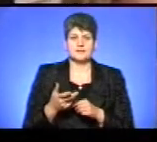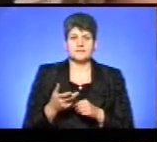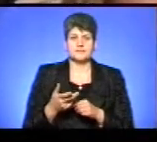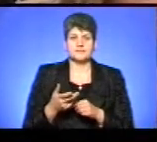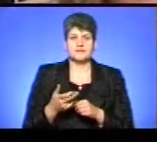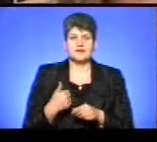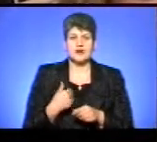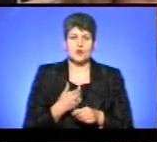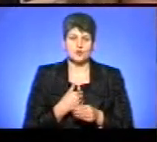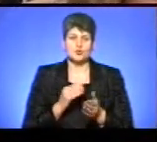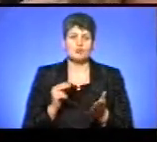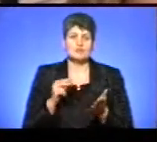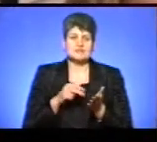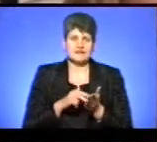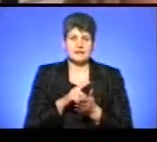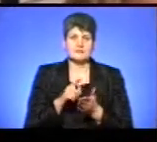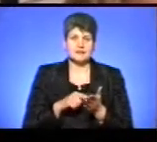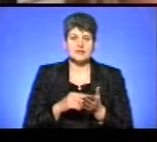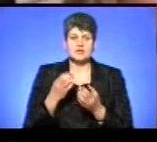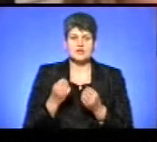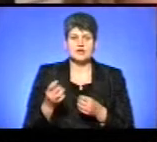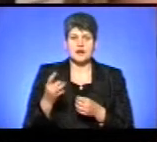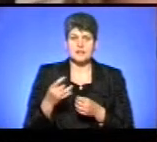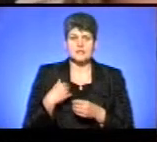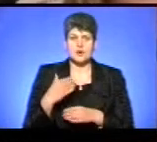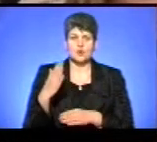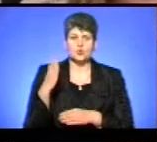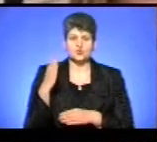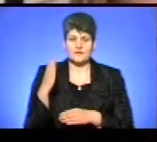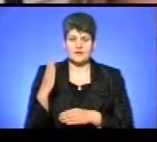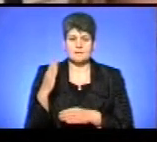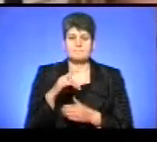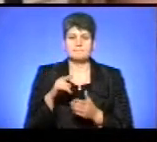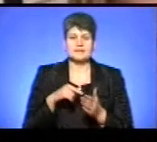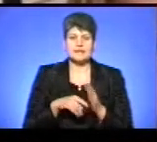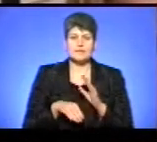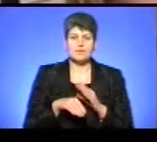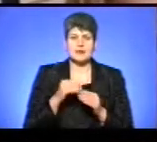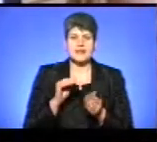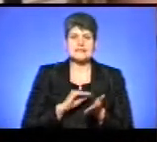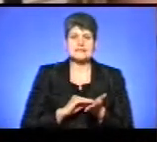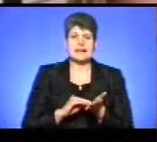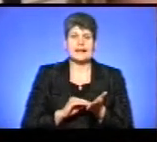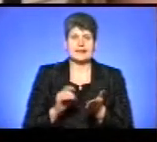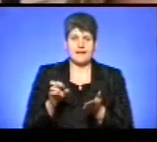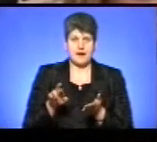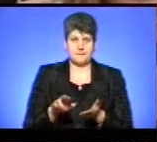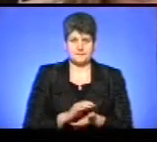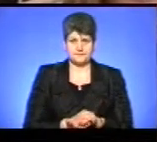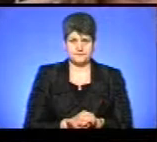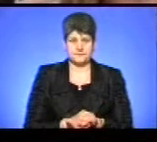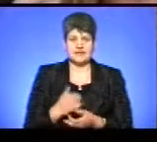Я хочу поставити ще раз на голосування питання обрання секретаря.